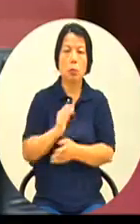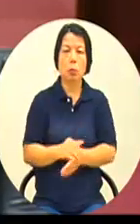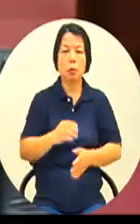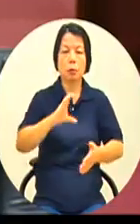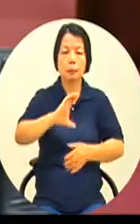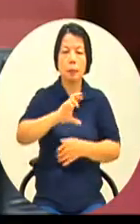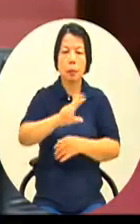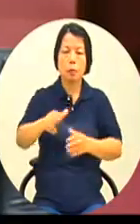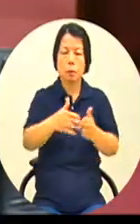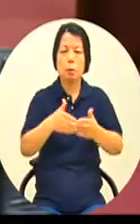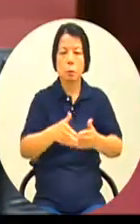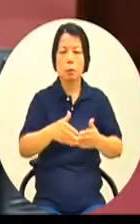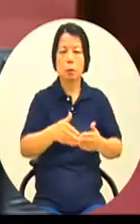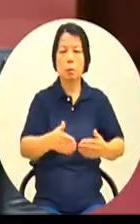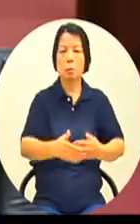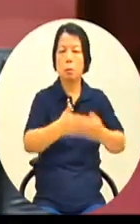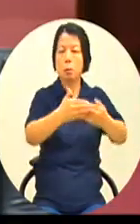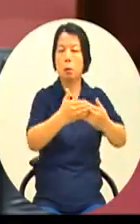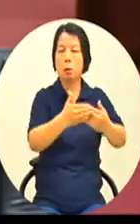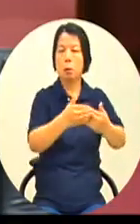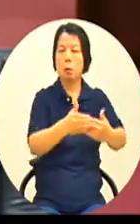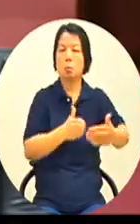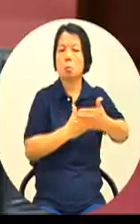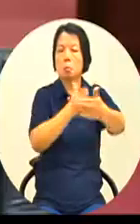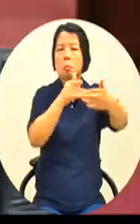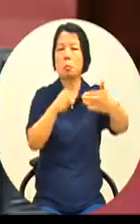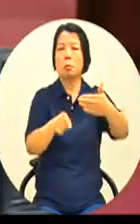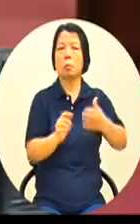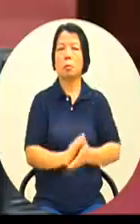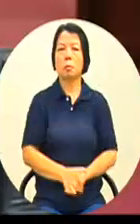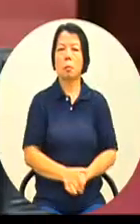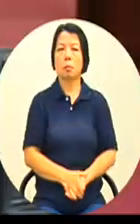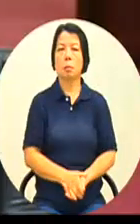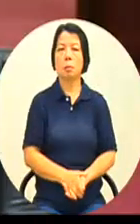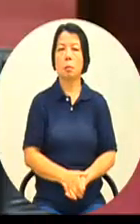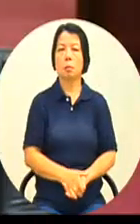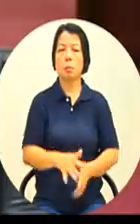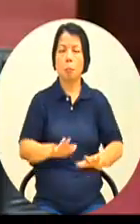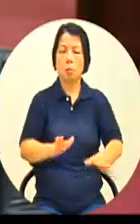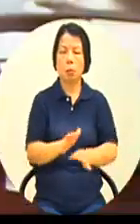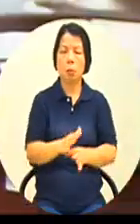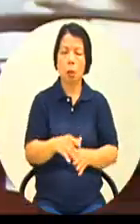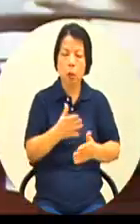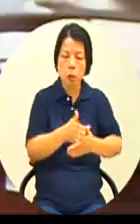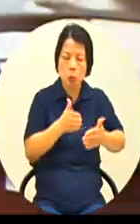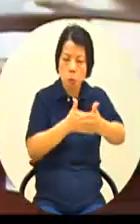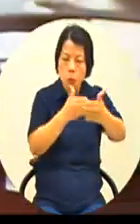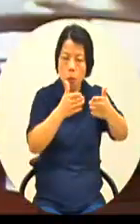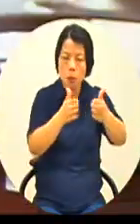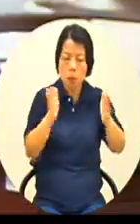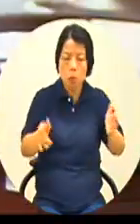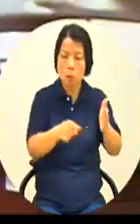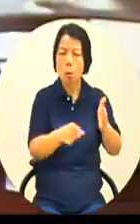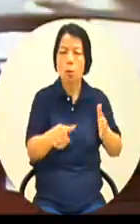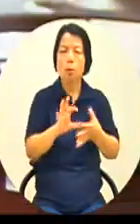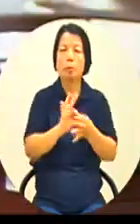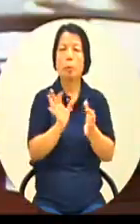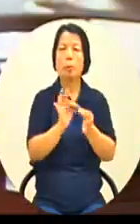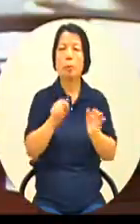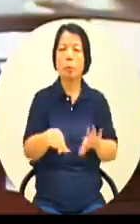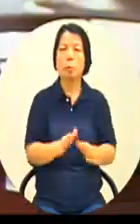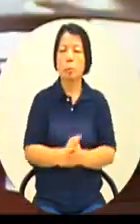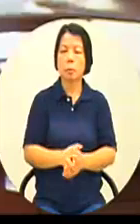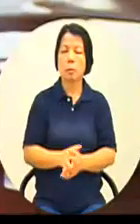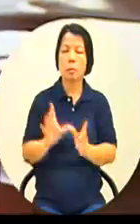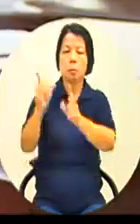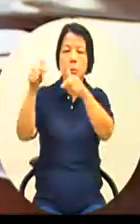锁啊！啊，从本色的感觉，从封锁的过程当中咧，当然是有阵痛啊。但是咱南向政策哈。啊，咱就